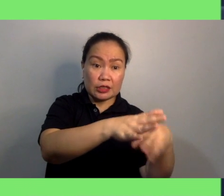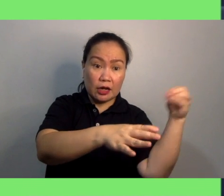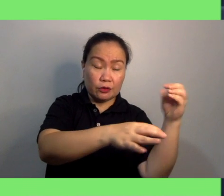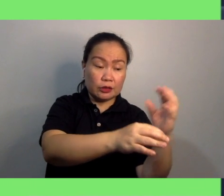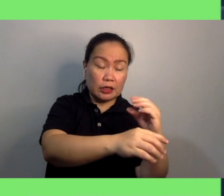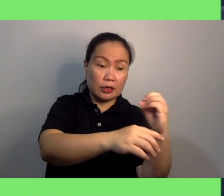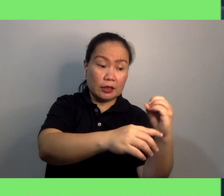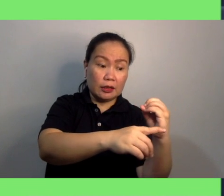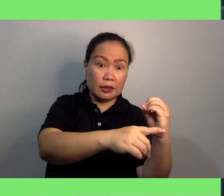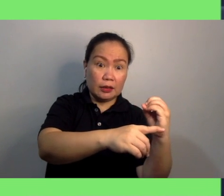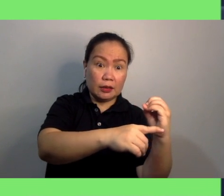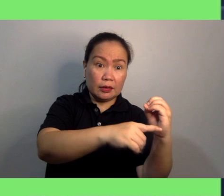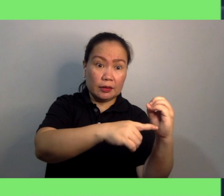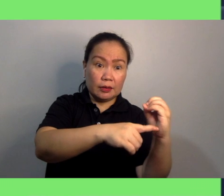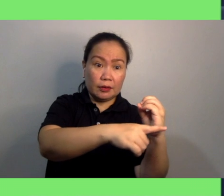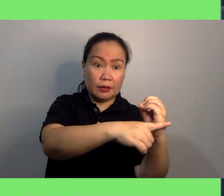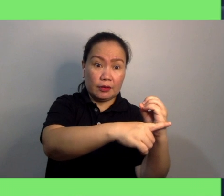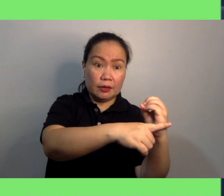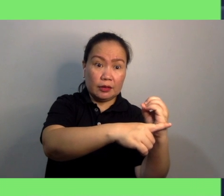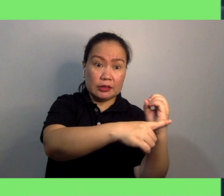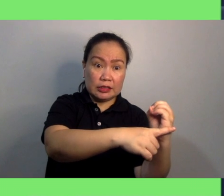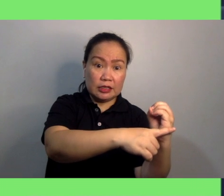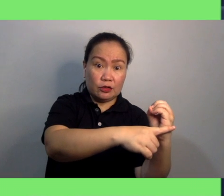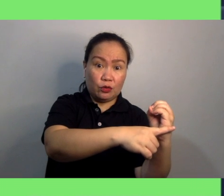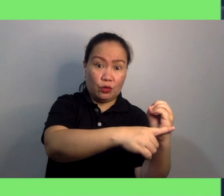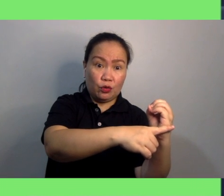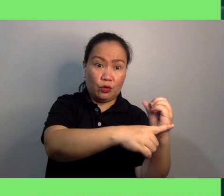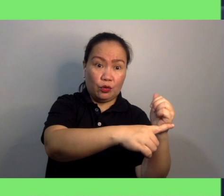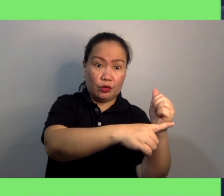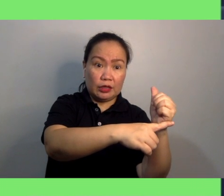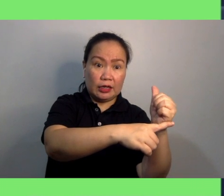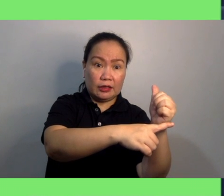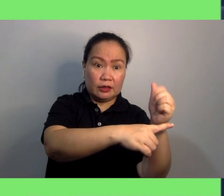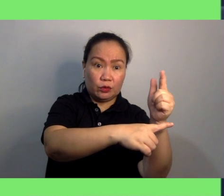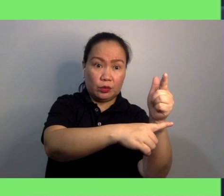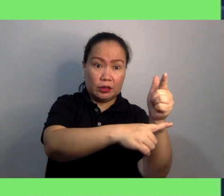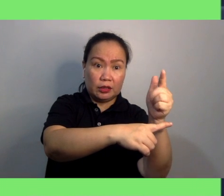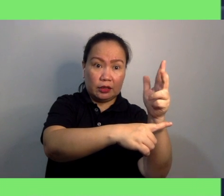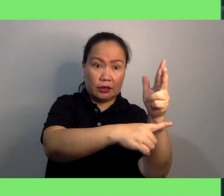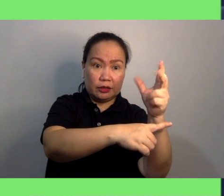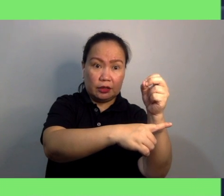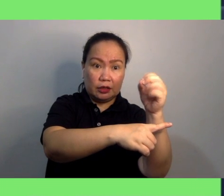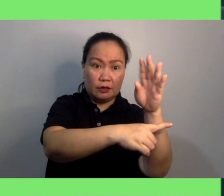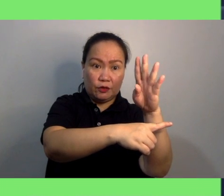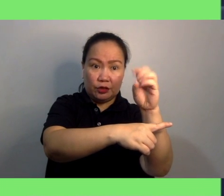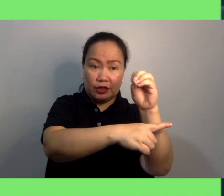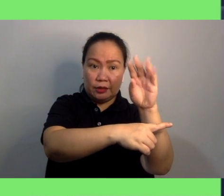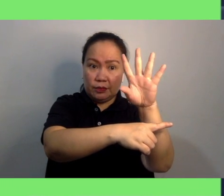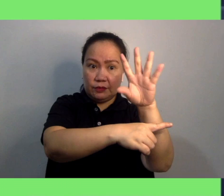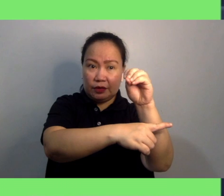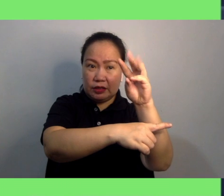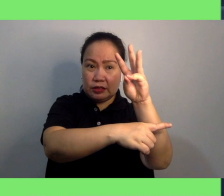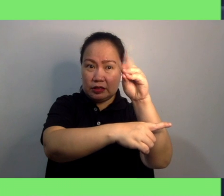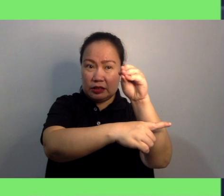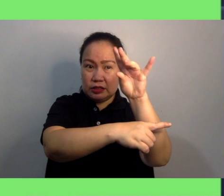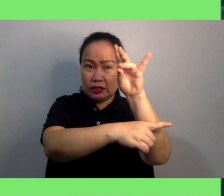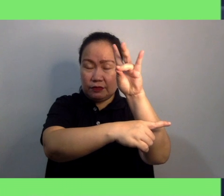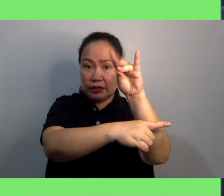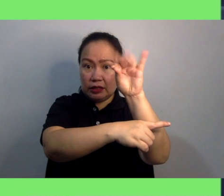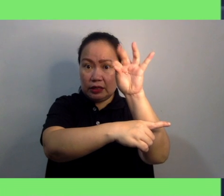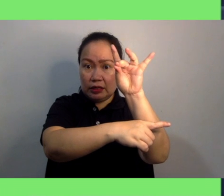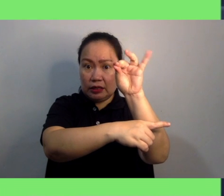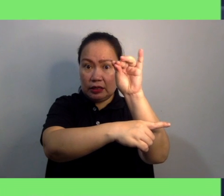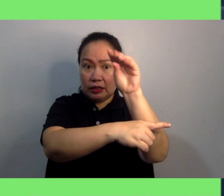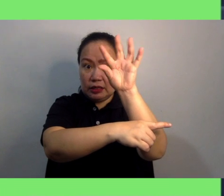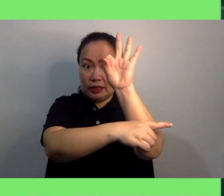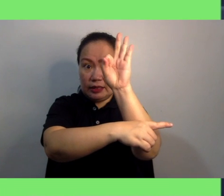scale. Kasi, ito po yung nasa left siya, and dito yung 0. So, ito po ang titingnan natin yung nasa